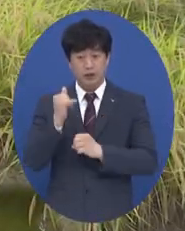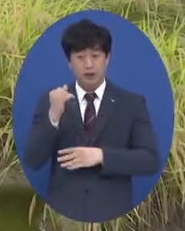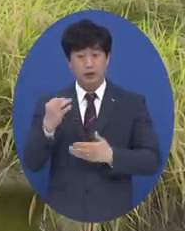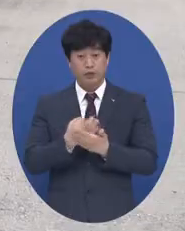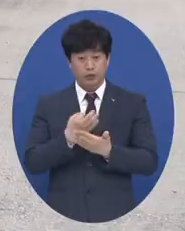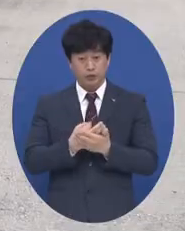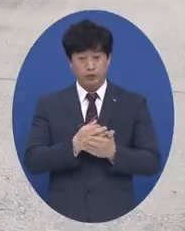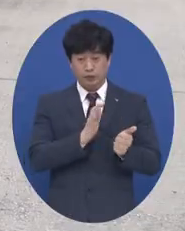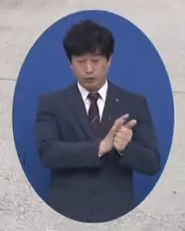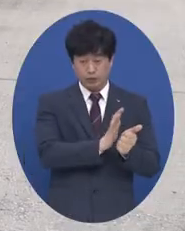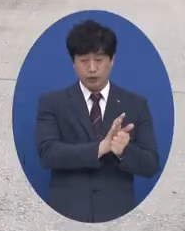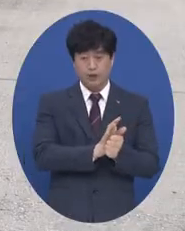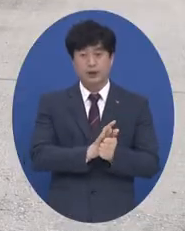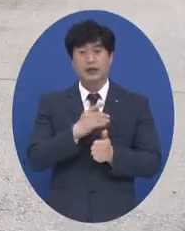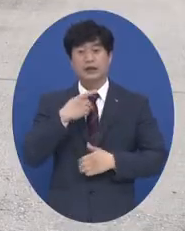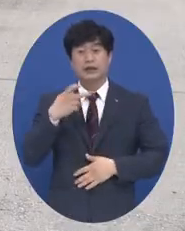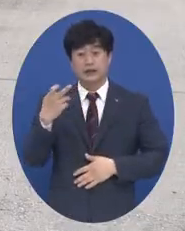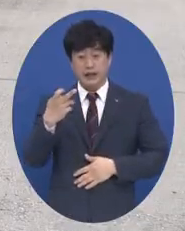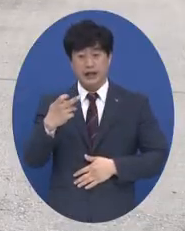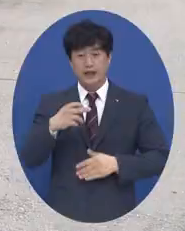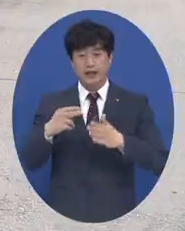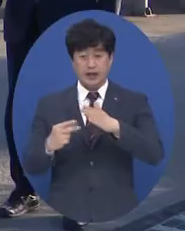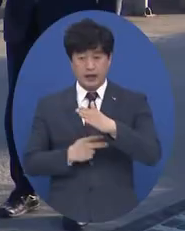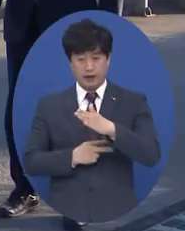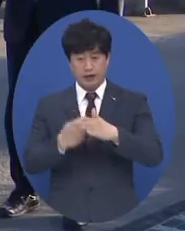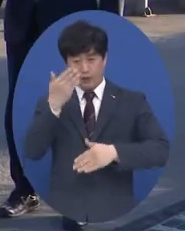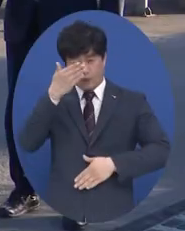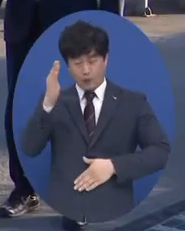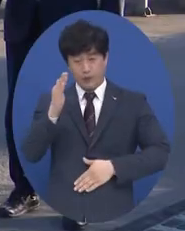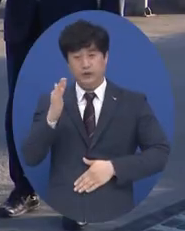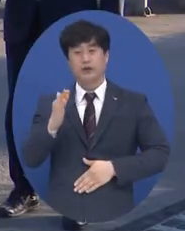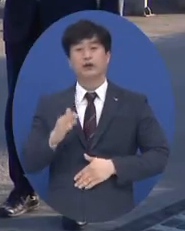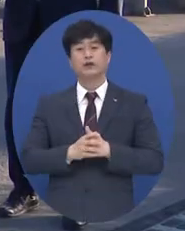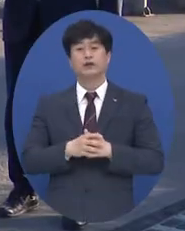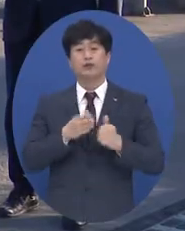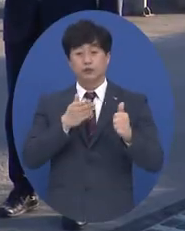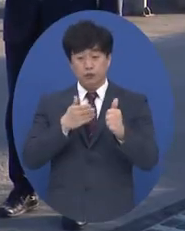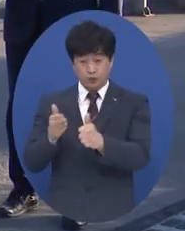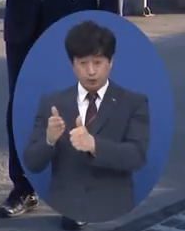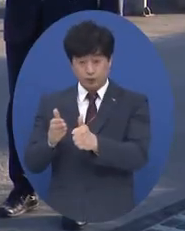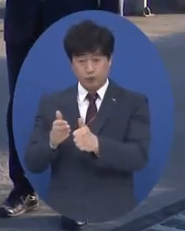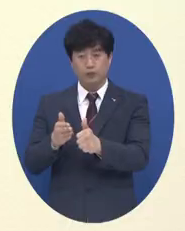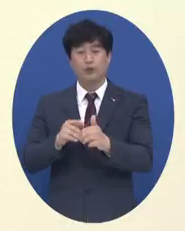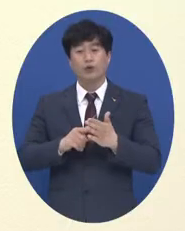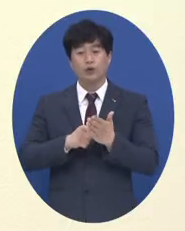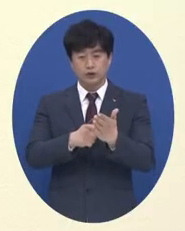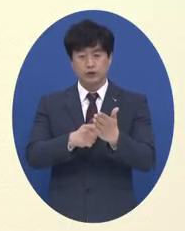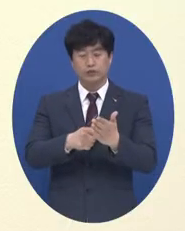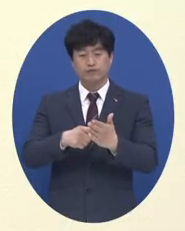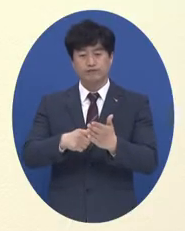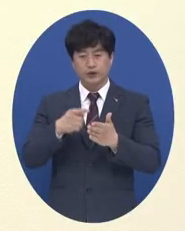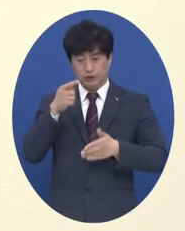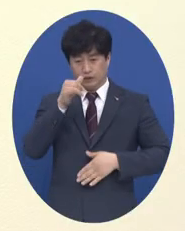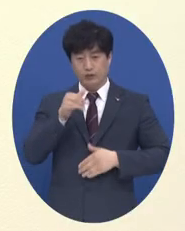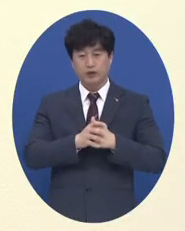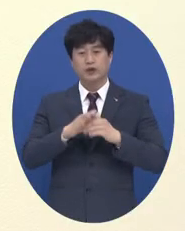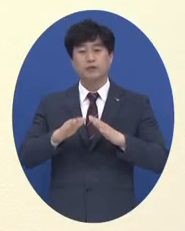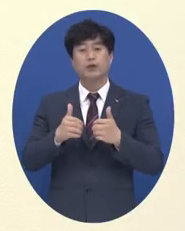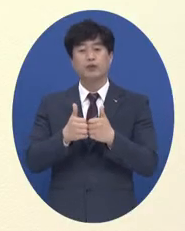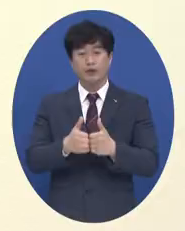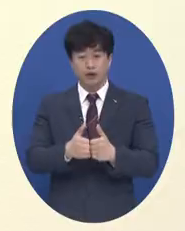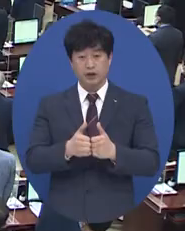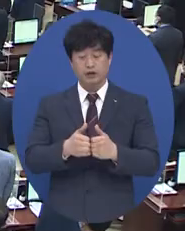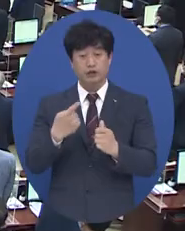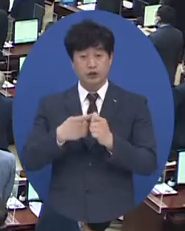1과 일산대교 무료 통행 촉구 건의안 등도 눈에 띄는 사안입니다 한편 이번 임시의